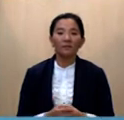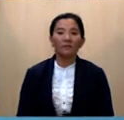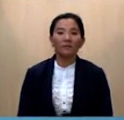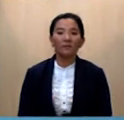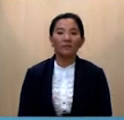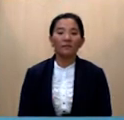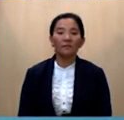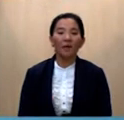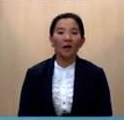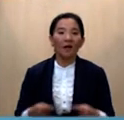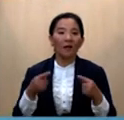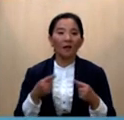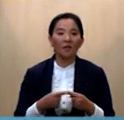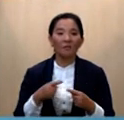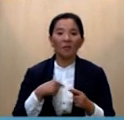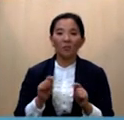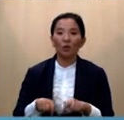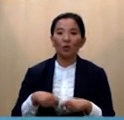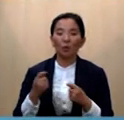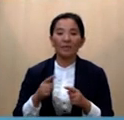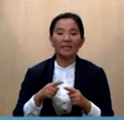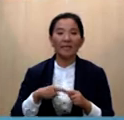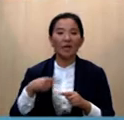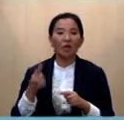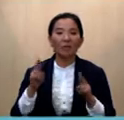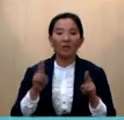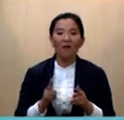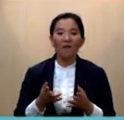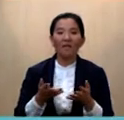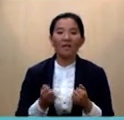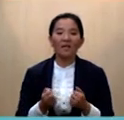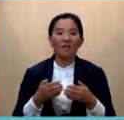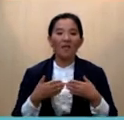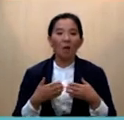как раз мы переходим к следующему правила взятия ворот